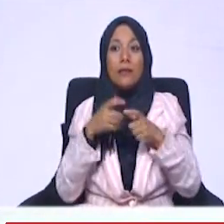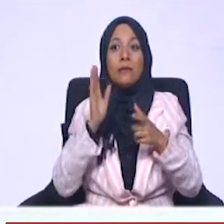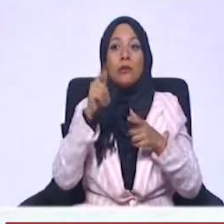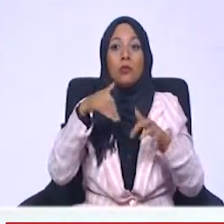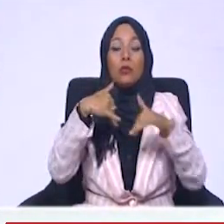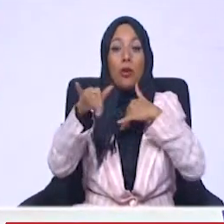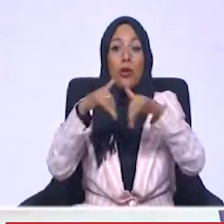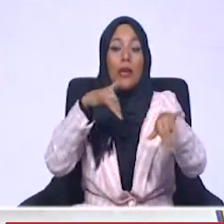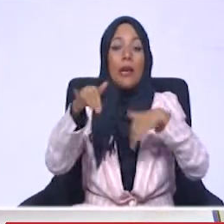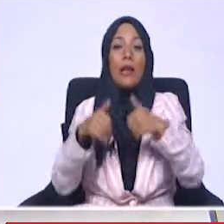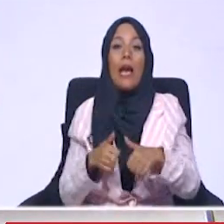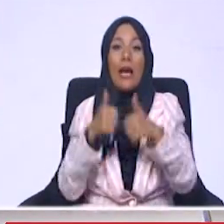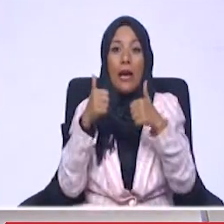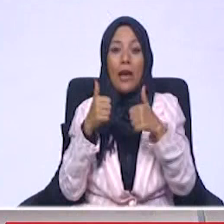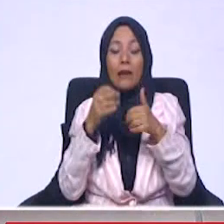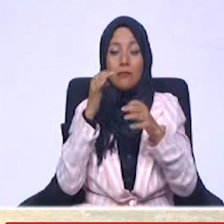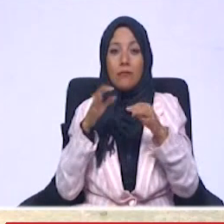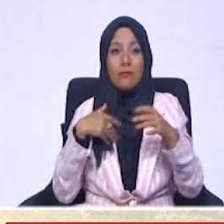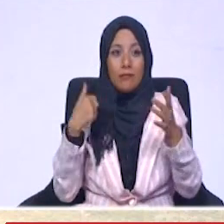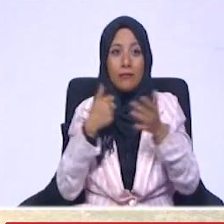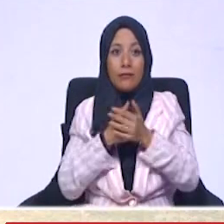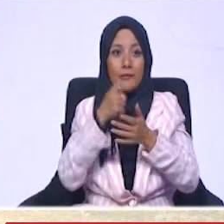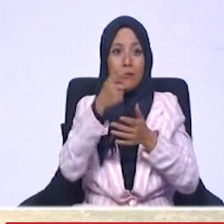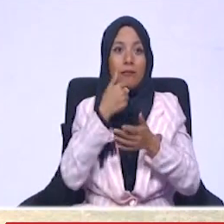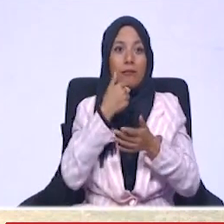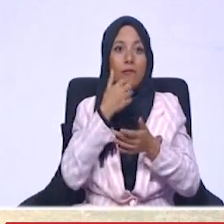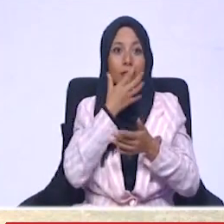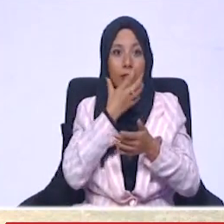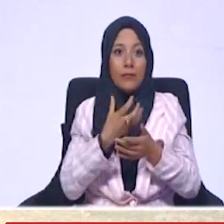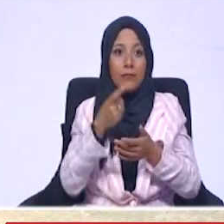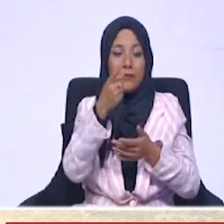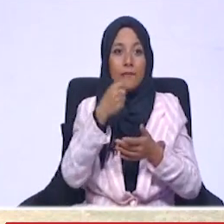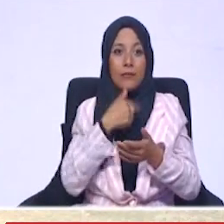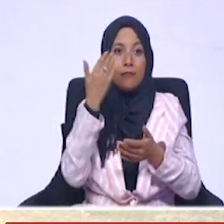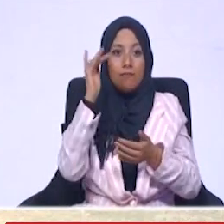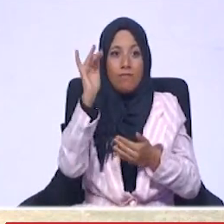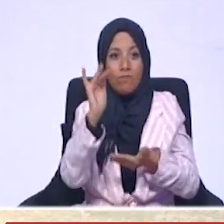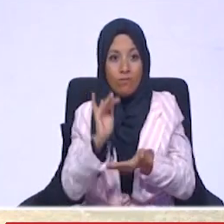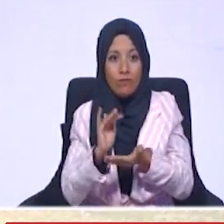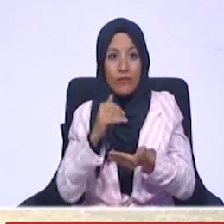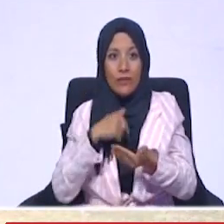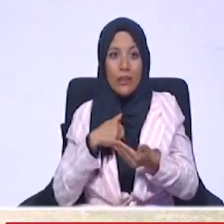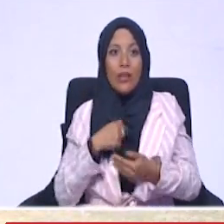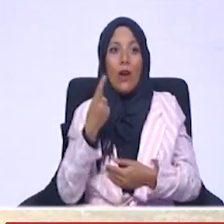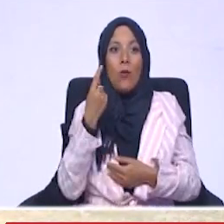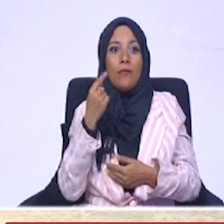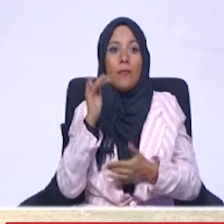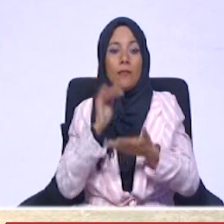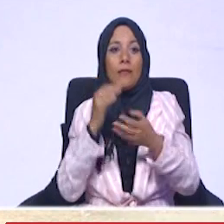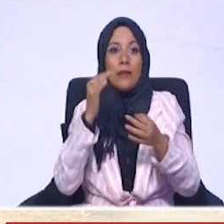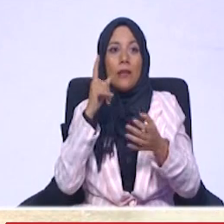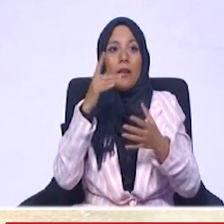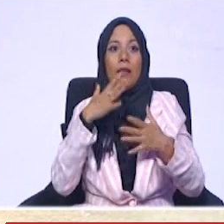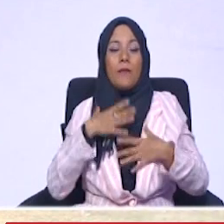النجاح ثم لقبت بعصفور القران الكريم ثم لقبت باصغر داعي اسلامي في الو الوطن العربي ثم لكبت